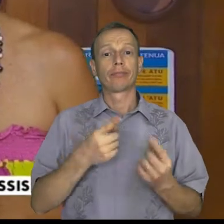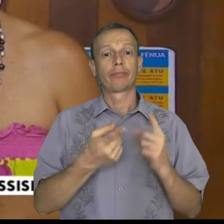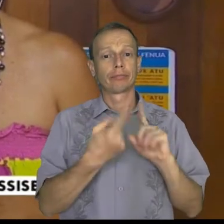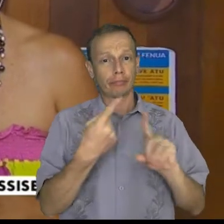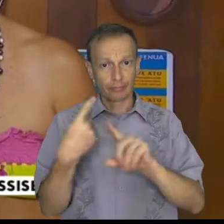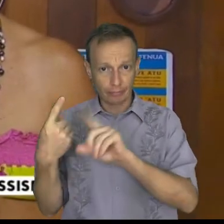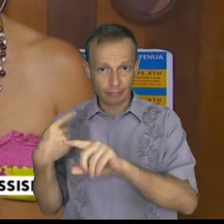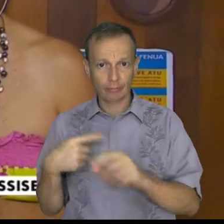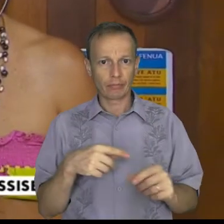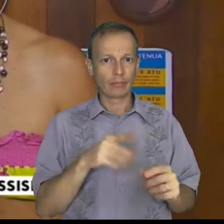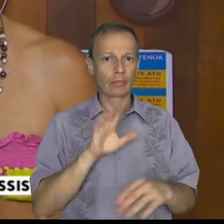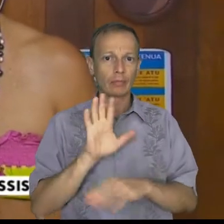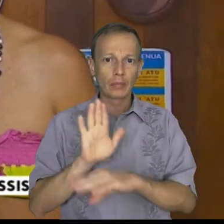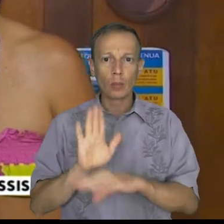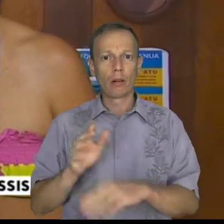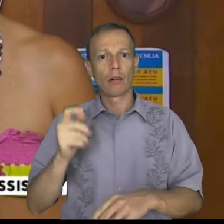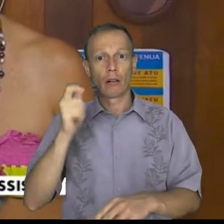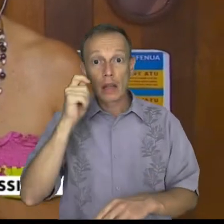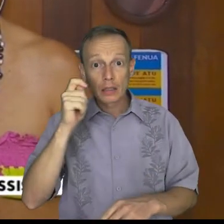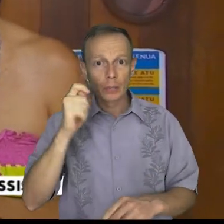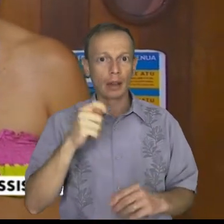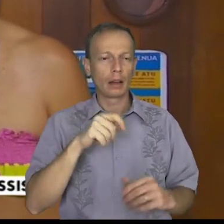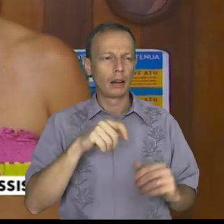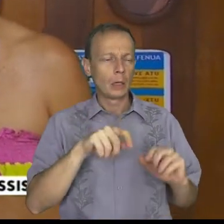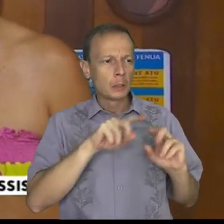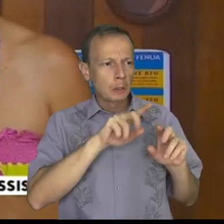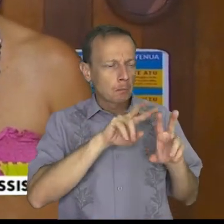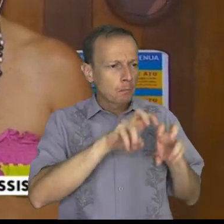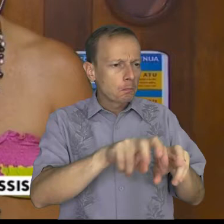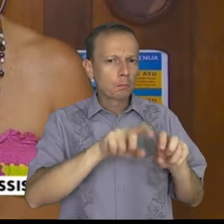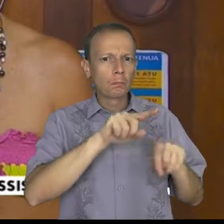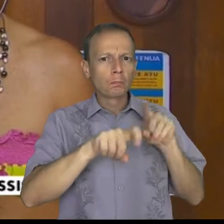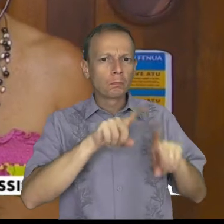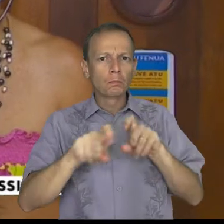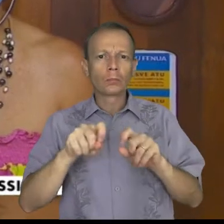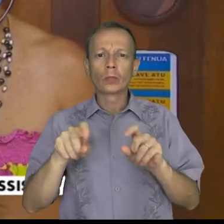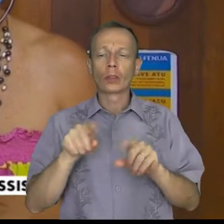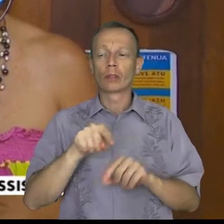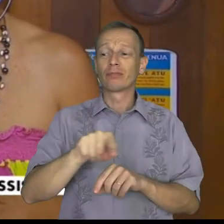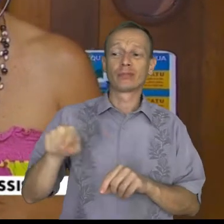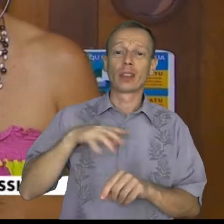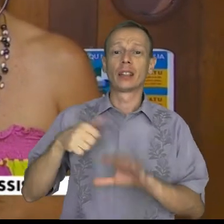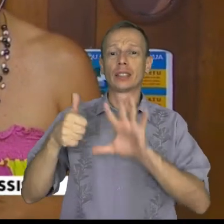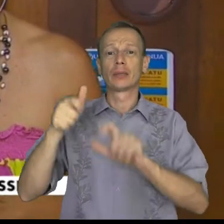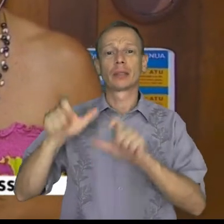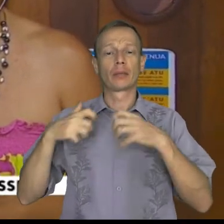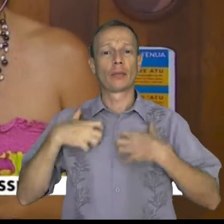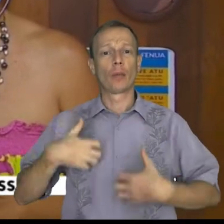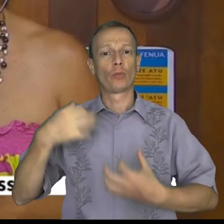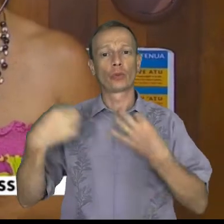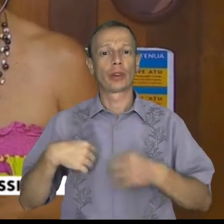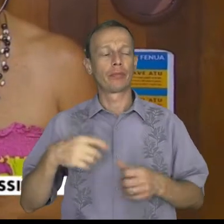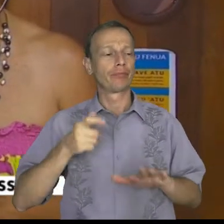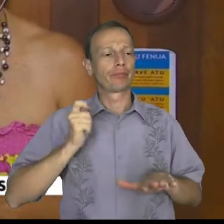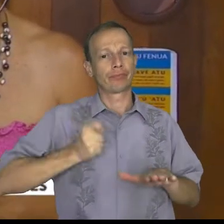mort. Aujourd'hui donc c'est une série d'auditions, les experts, les témoins, tout cela pendant 3 jours durant lesquels